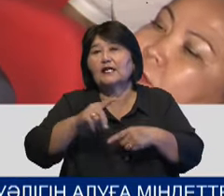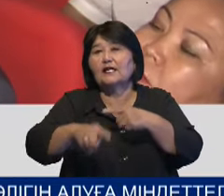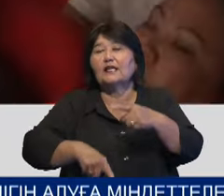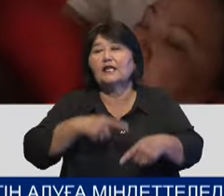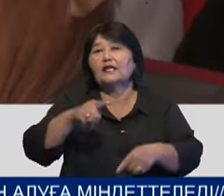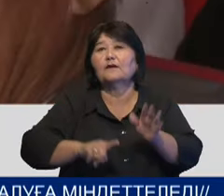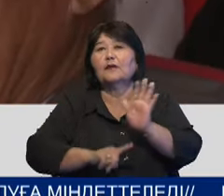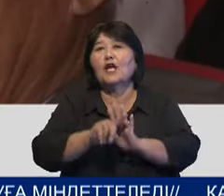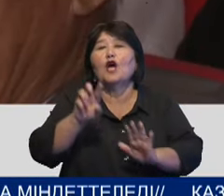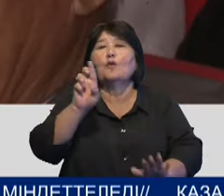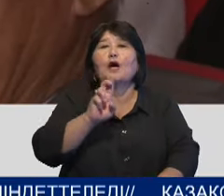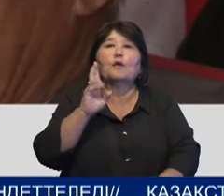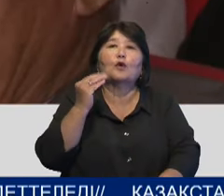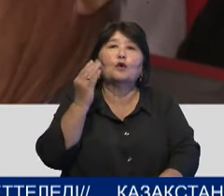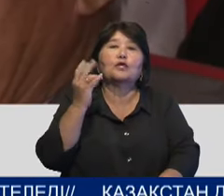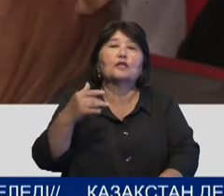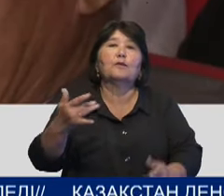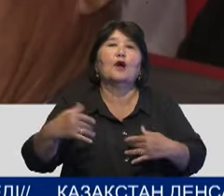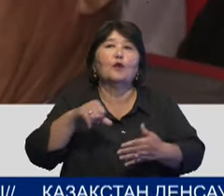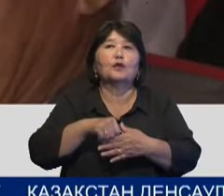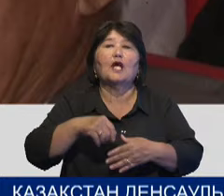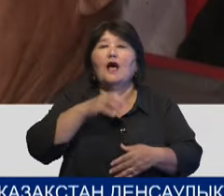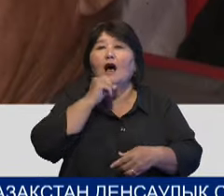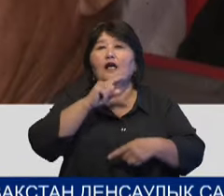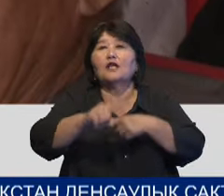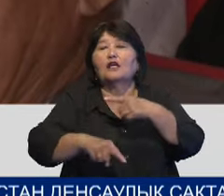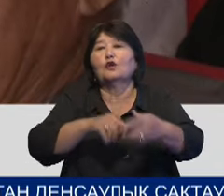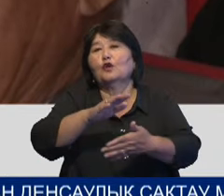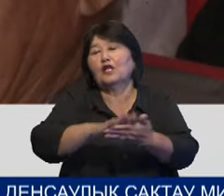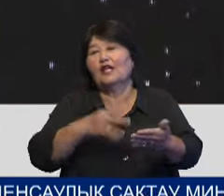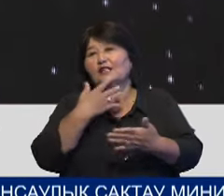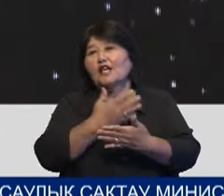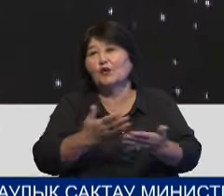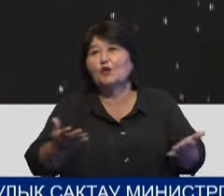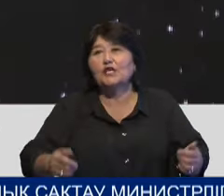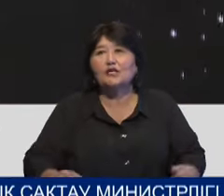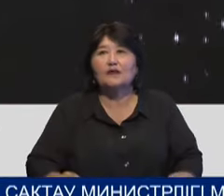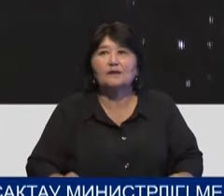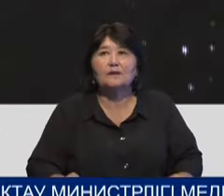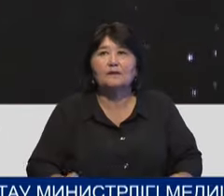толқын тынысы Байбол Көшеней өнер көрсетіп, аталы жолдың жалғасатынын көрсетті.